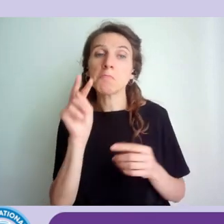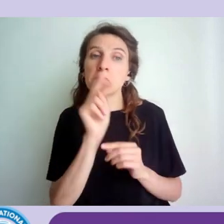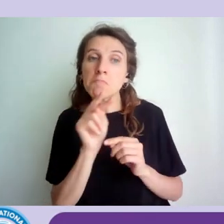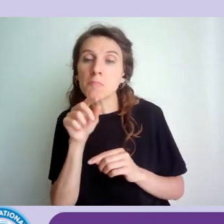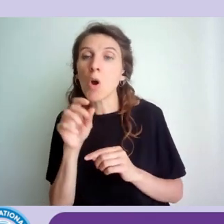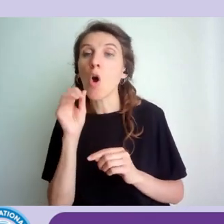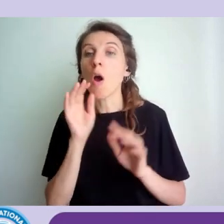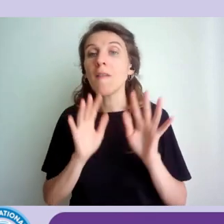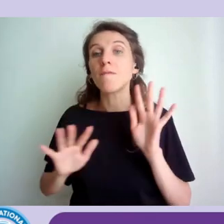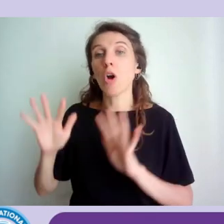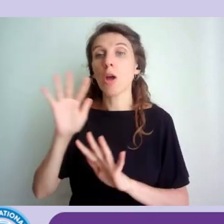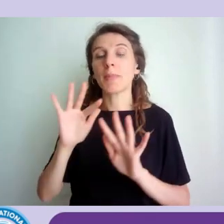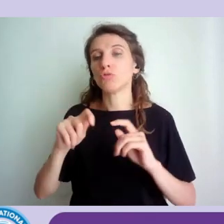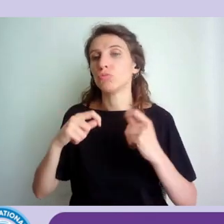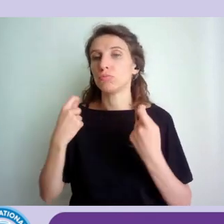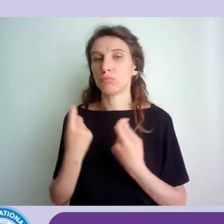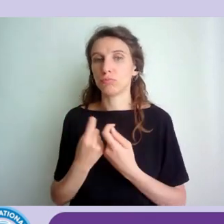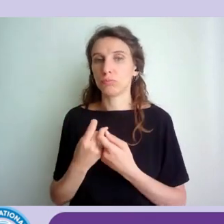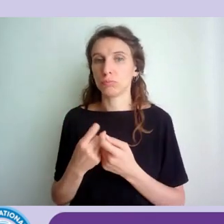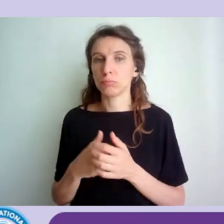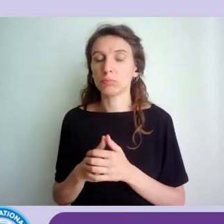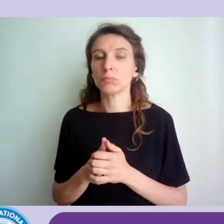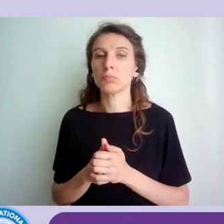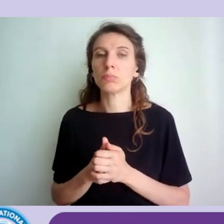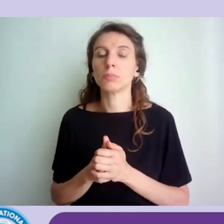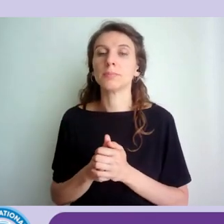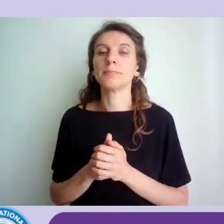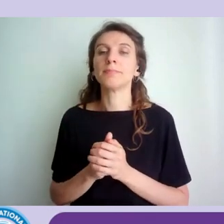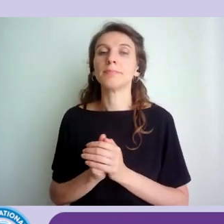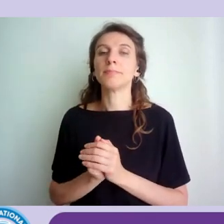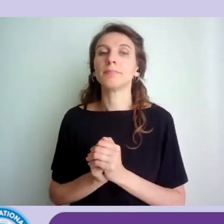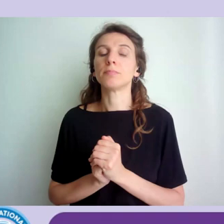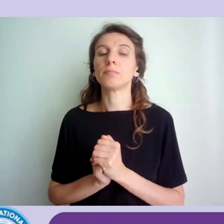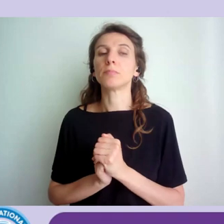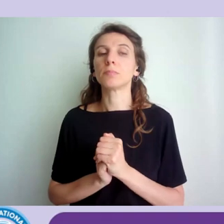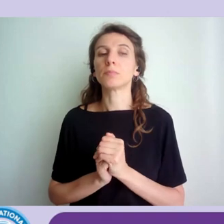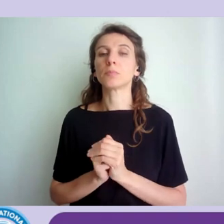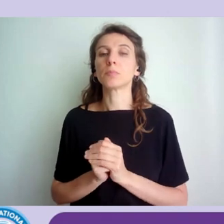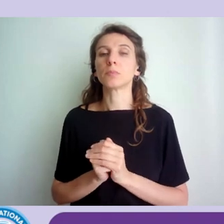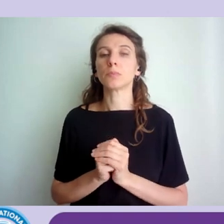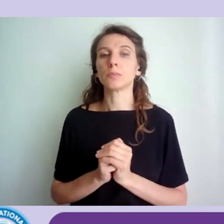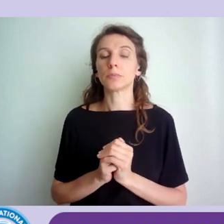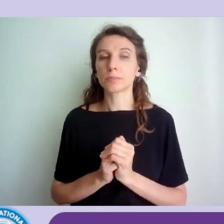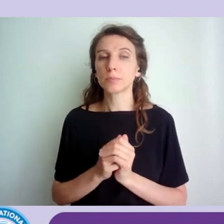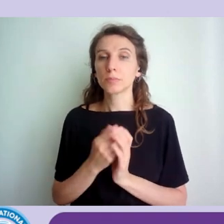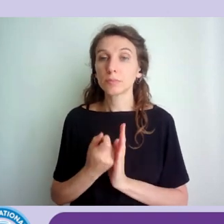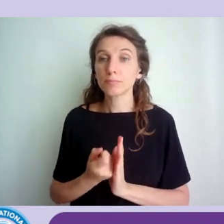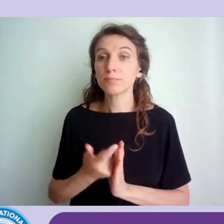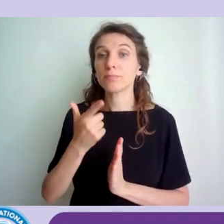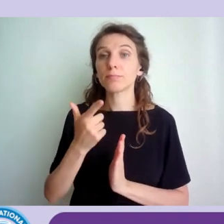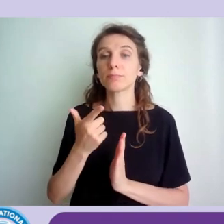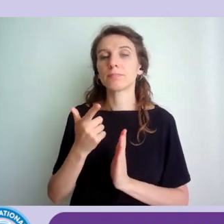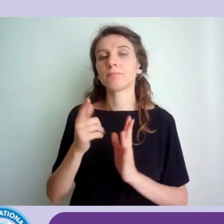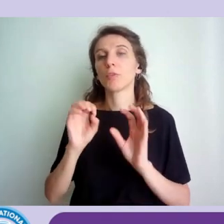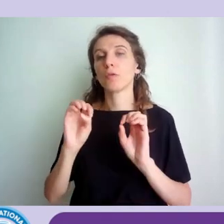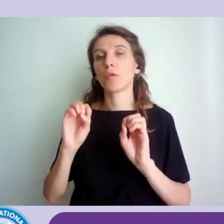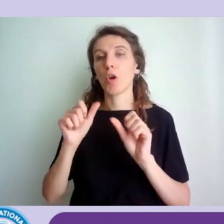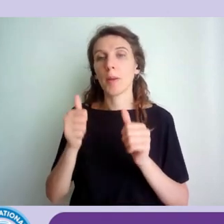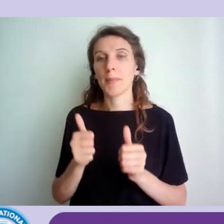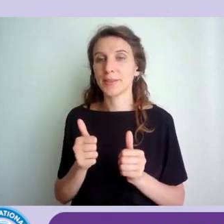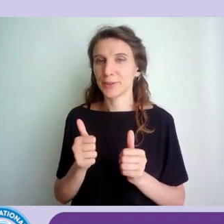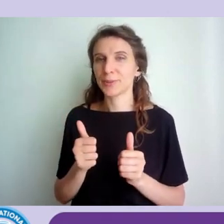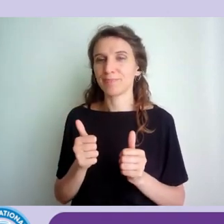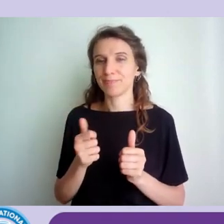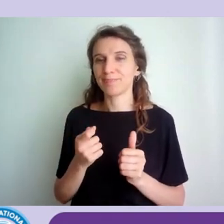informazione in generale molto importante è L'aspetto della formazione e